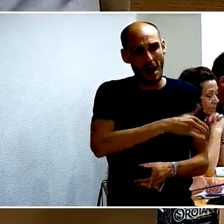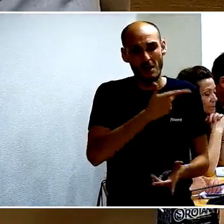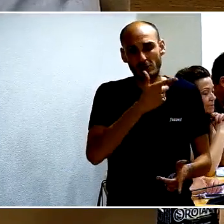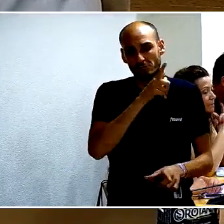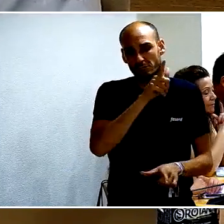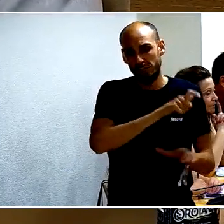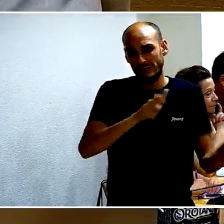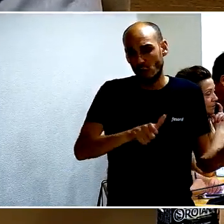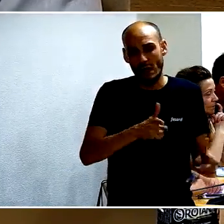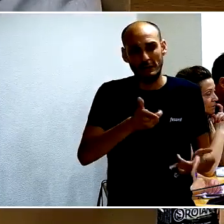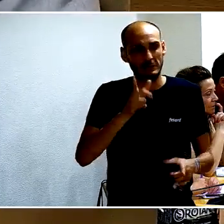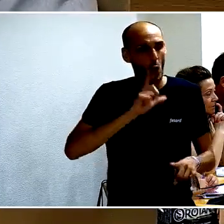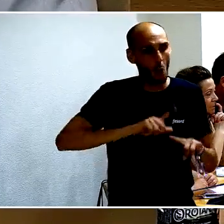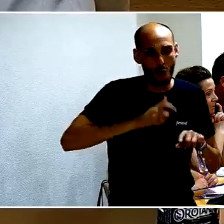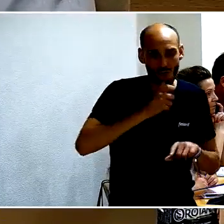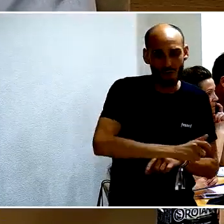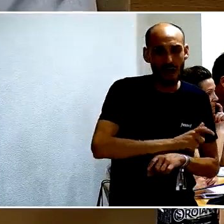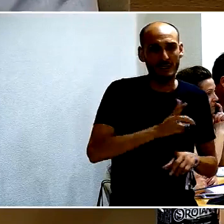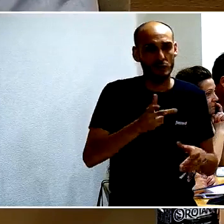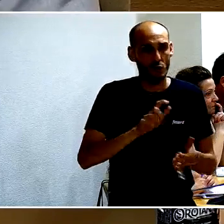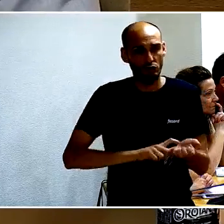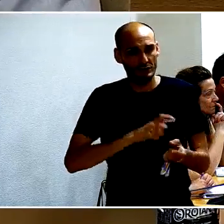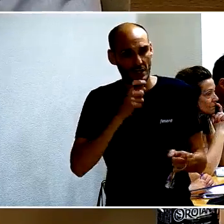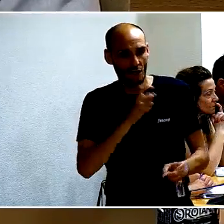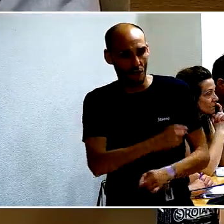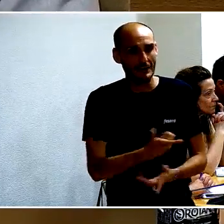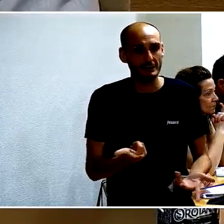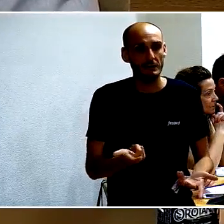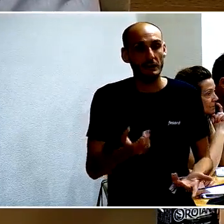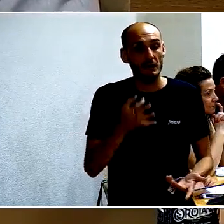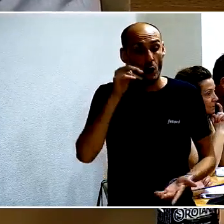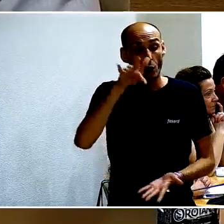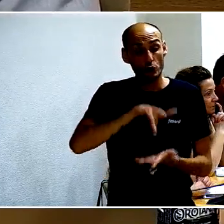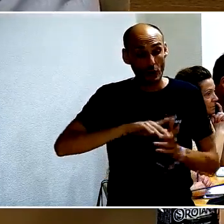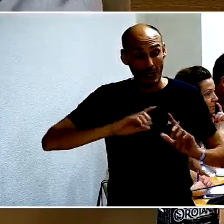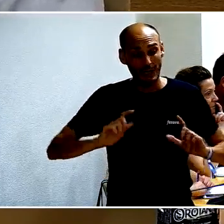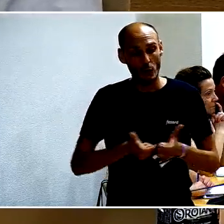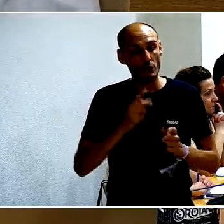homófagas, xenófagas. Pero estamos hablando de principios políticos. Hasta aquí estamos en reuniones políticas,